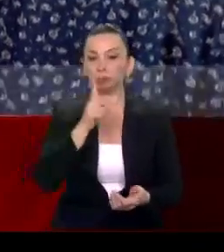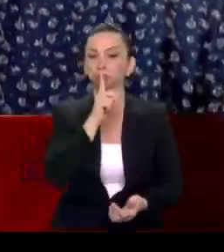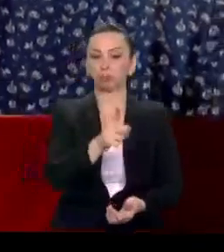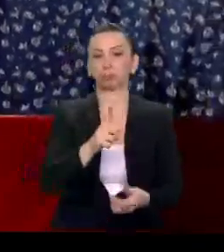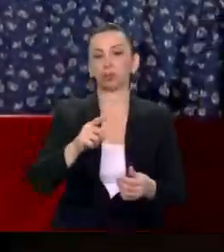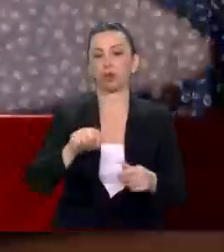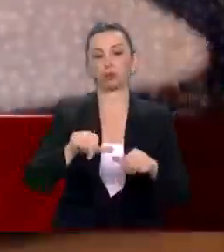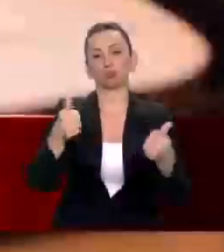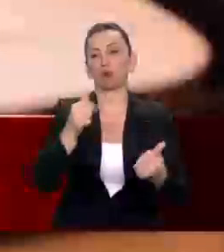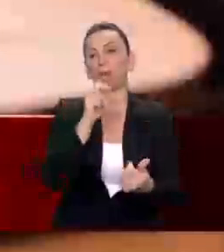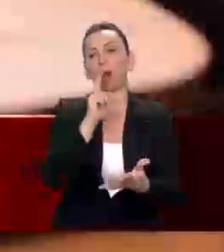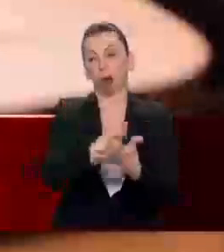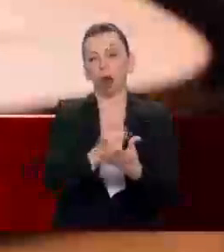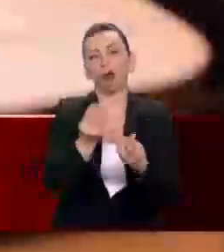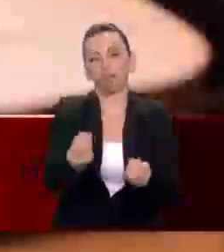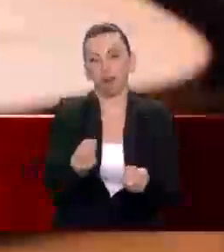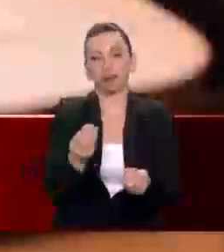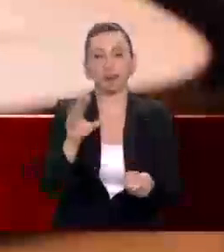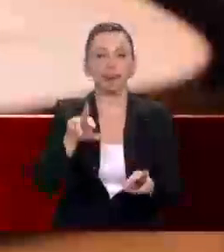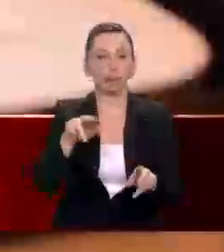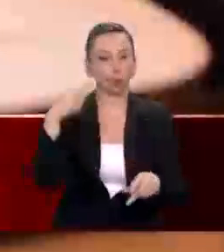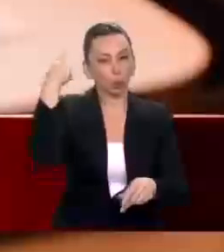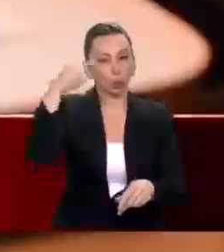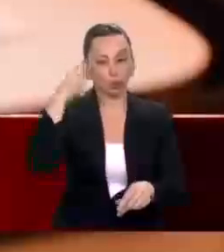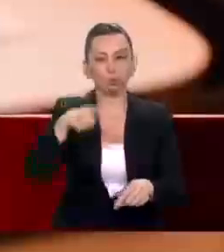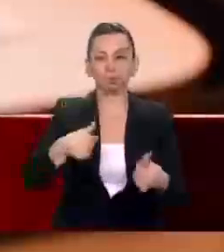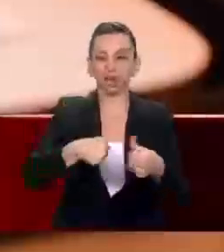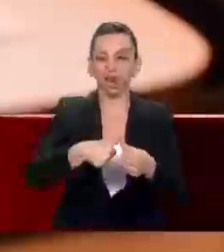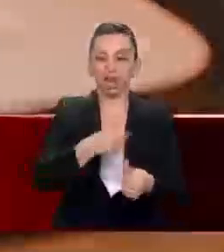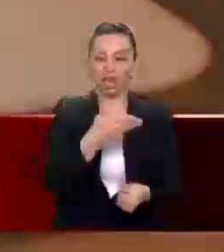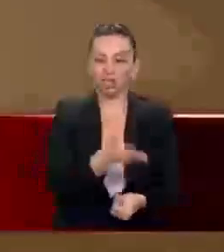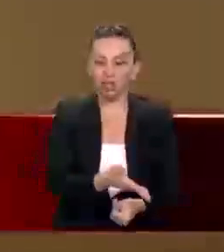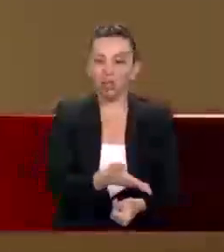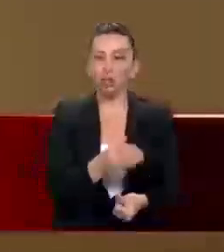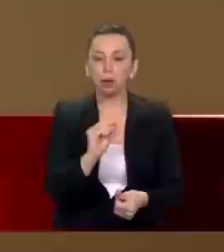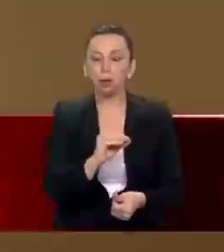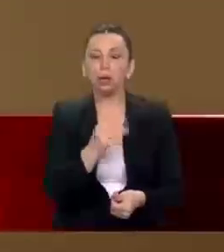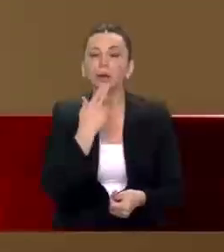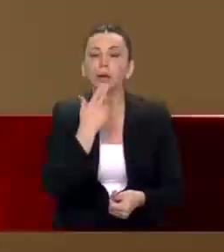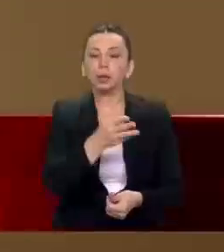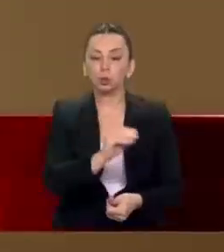başvurabilir diye düşünüyor iddiasına göre eşi kendisi bir